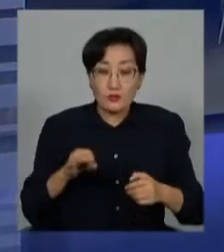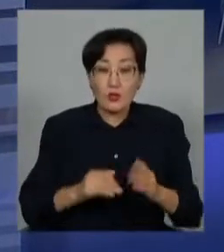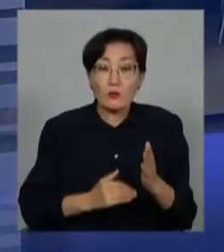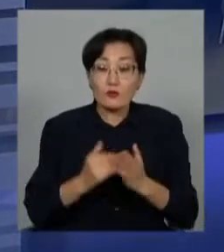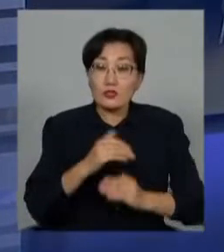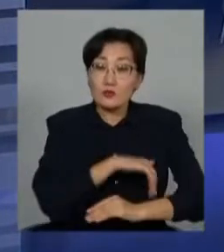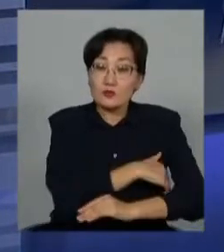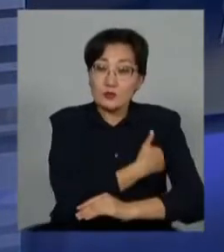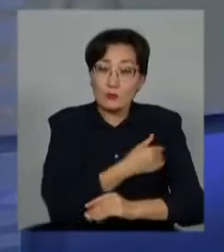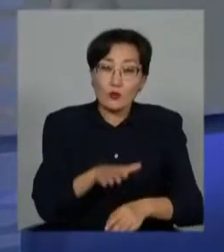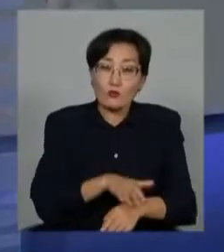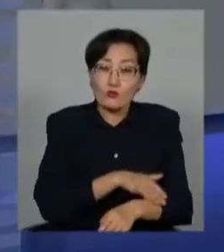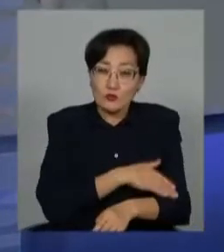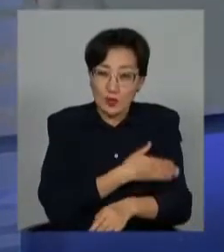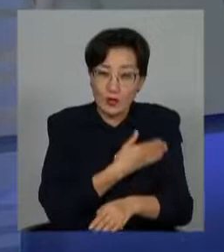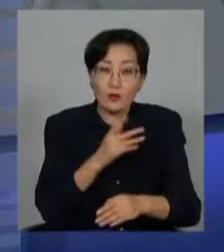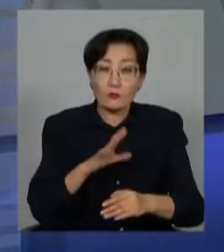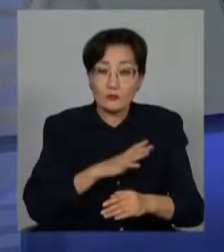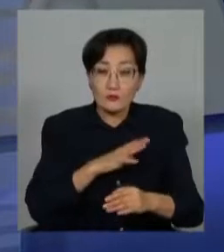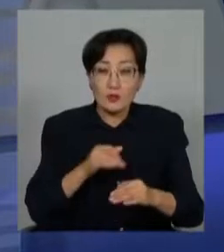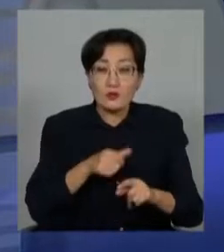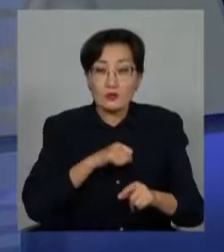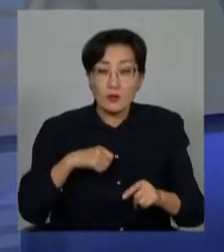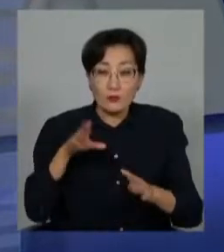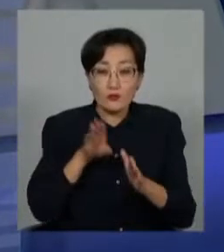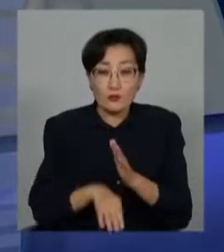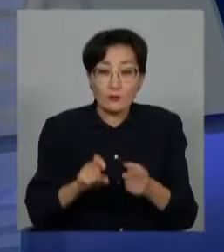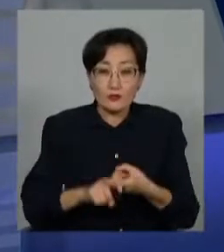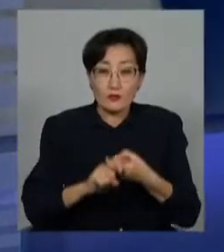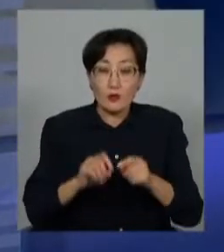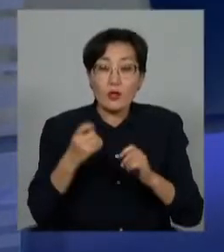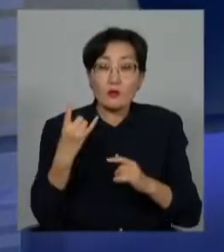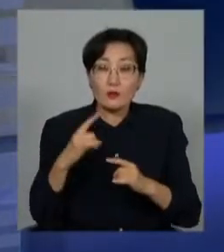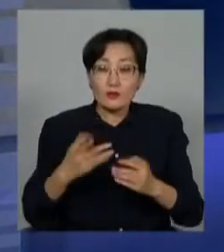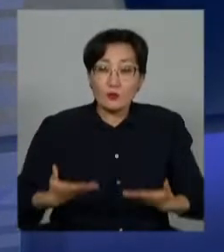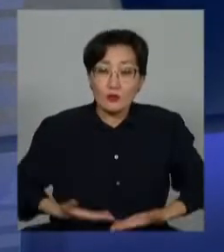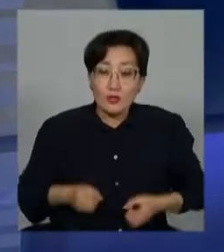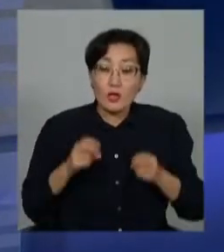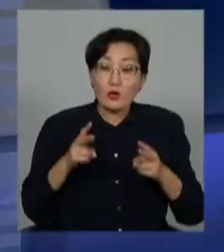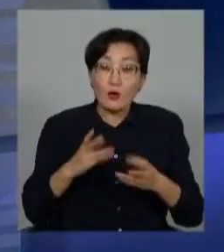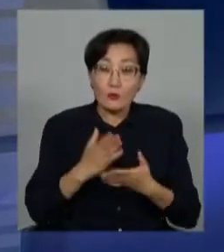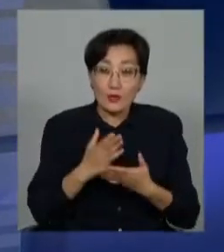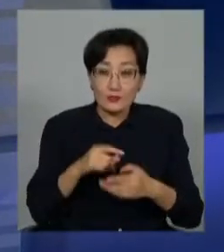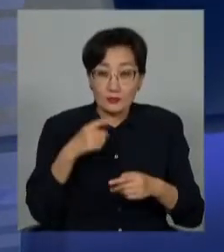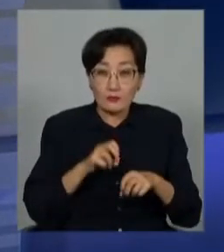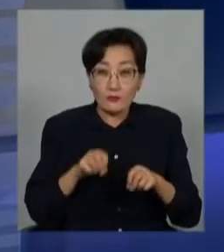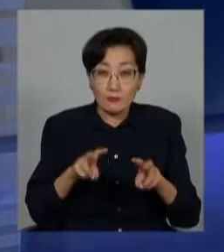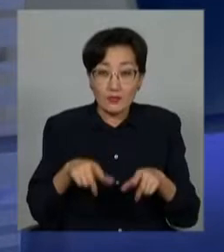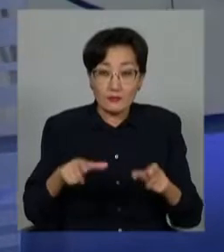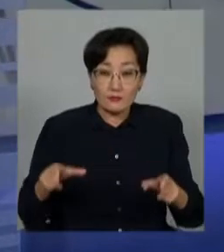жоғары температура ұзақ сақталады екен. Ең сорақысы COVID вирусы сәбилердің өміріне қауіп төндіреді, дейді мамандар.